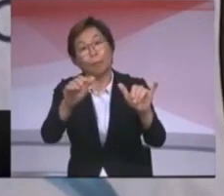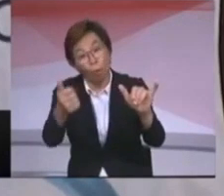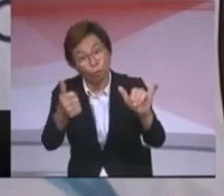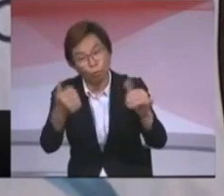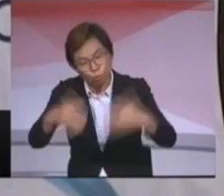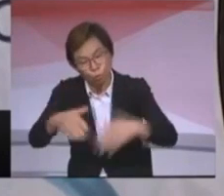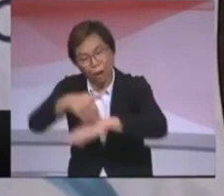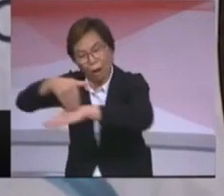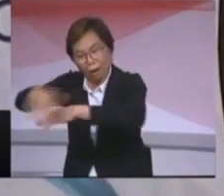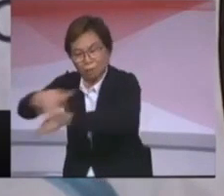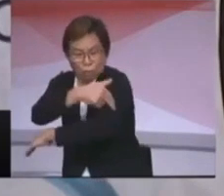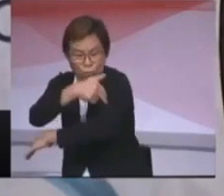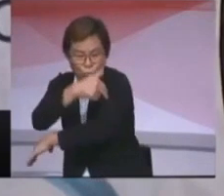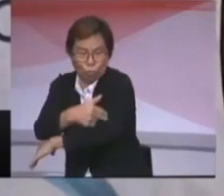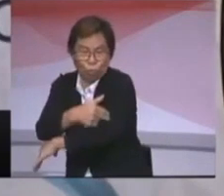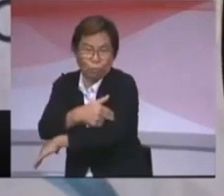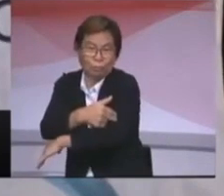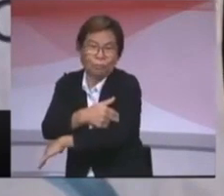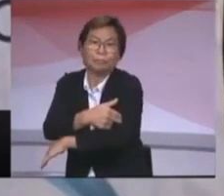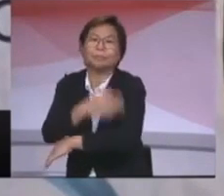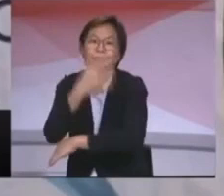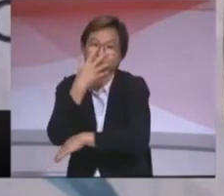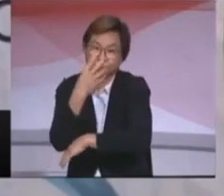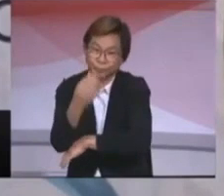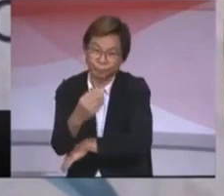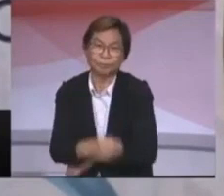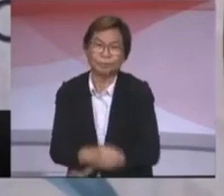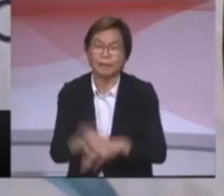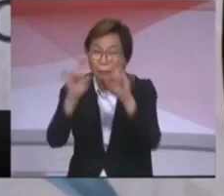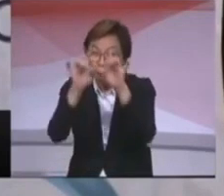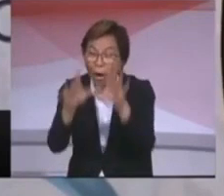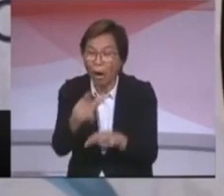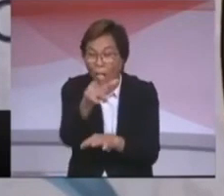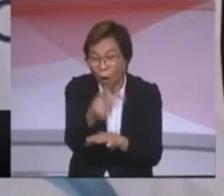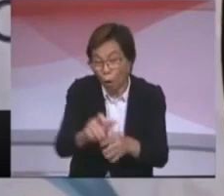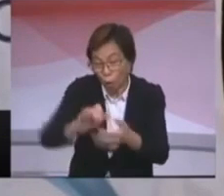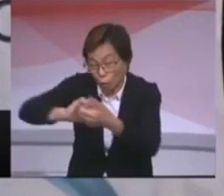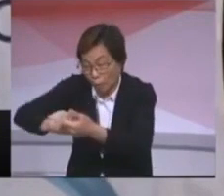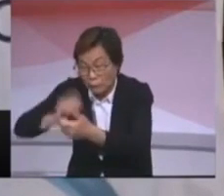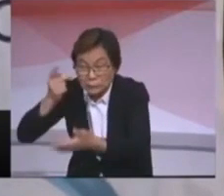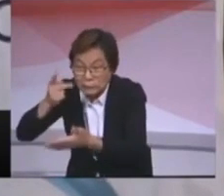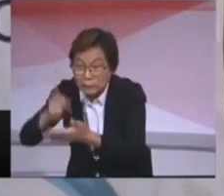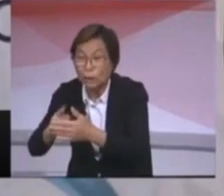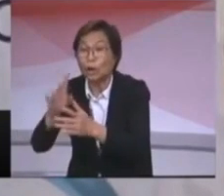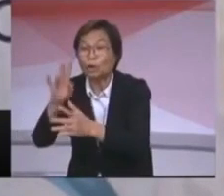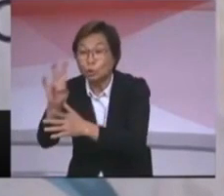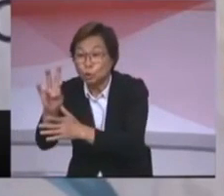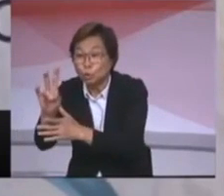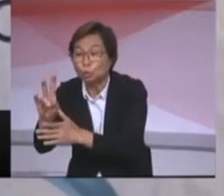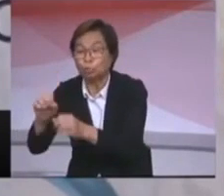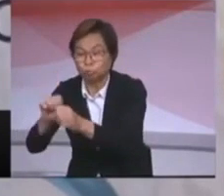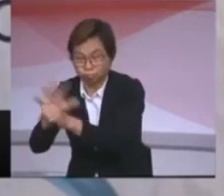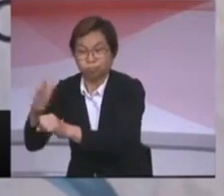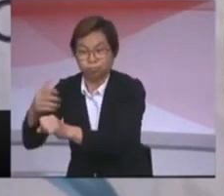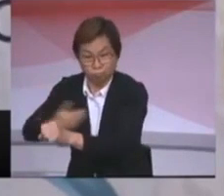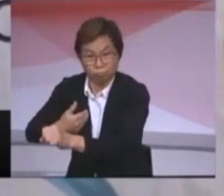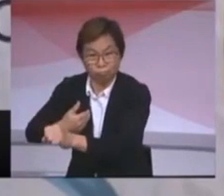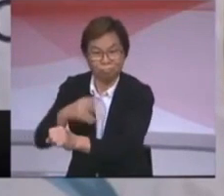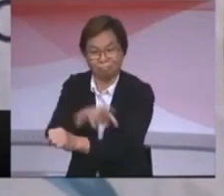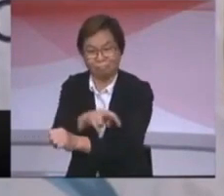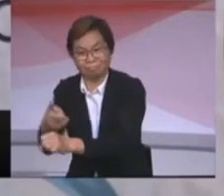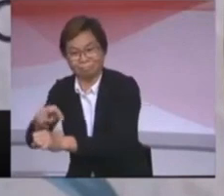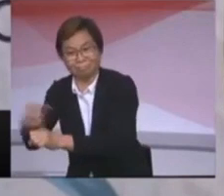telah dimasukkan ke Hospital Tuanku Jaafar. Saringan kontak rapat telah mengesan sebanyak 7 kes lagi positif